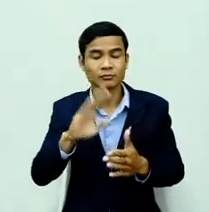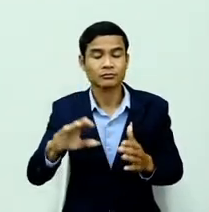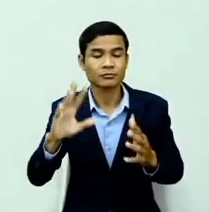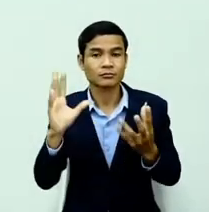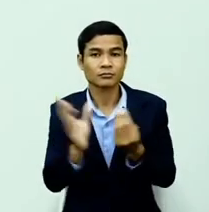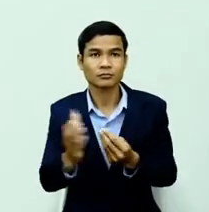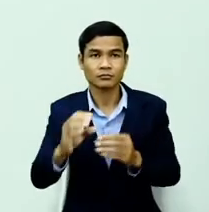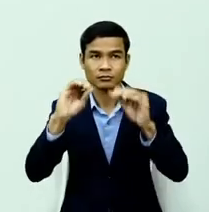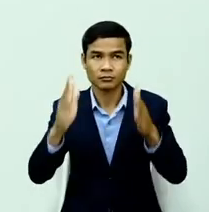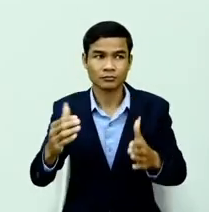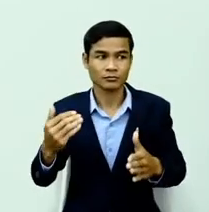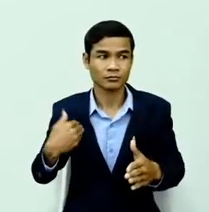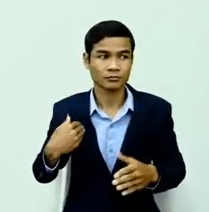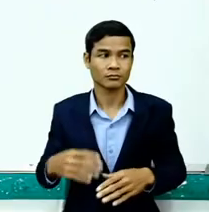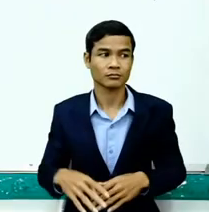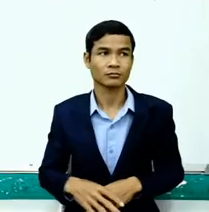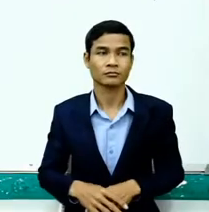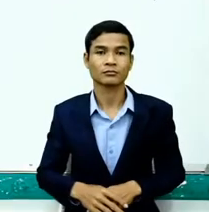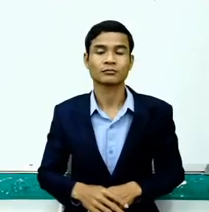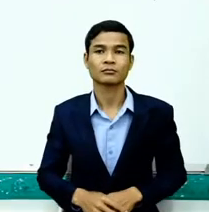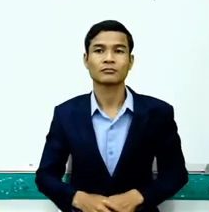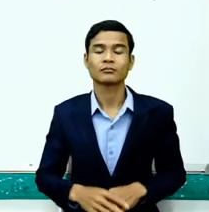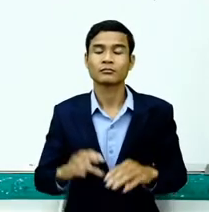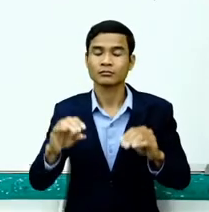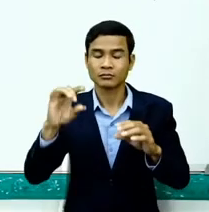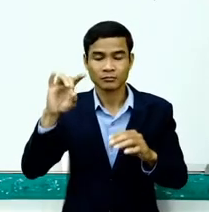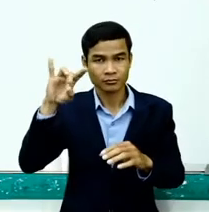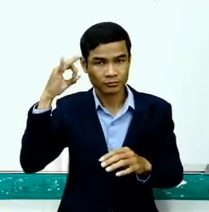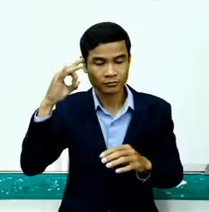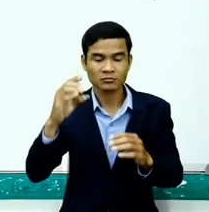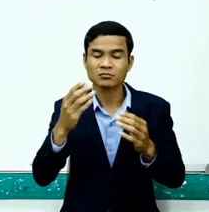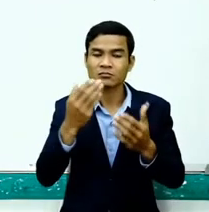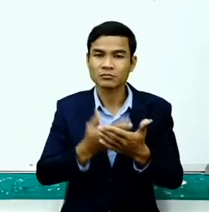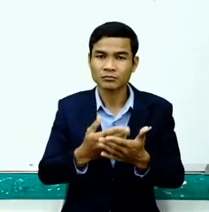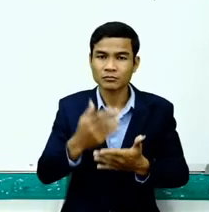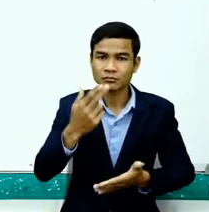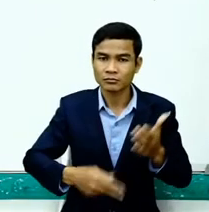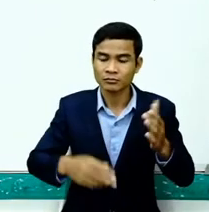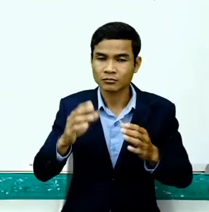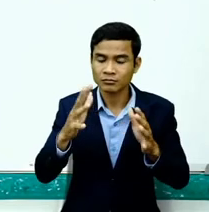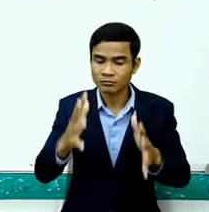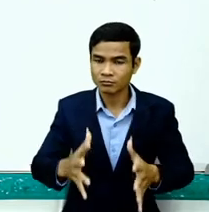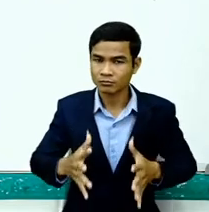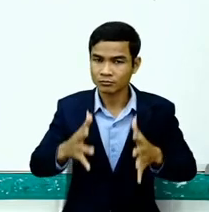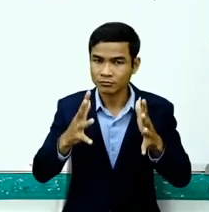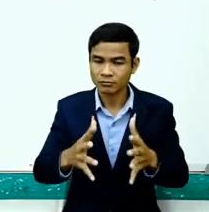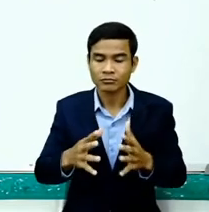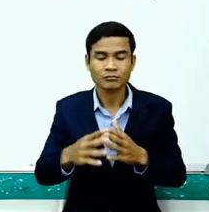គ្រូមើលចាតើលោកពូនេះឈ្មោះអីណាដែលគាត់បោះរទេះកោហ្នឹង